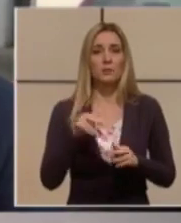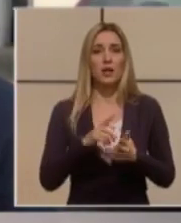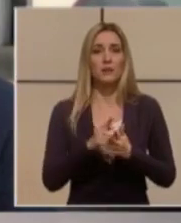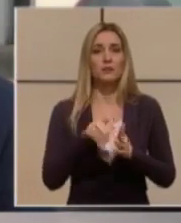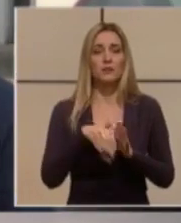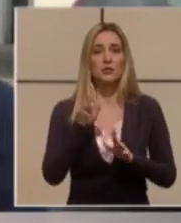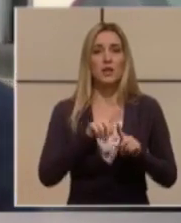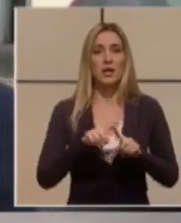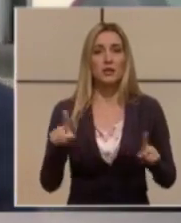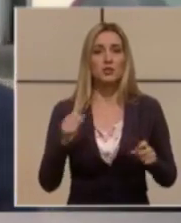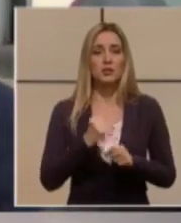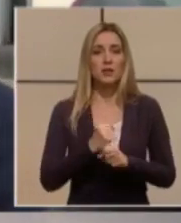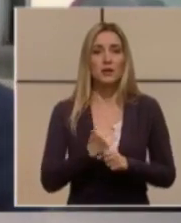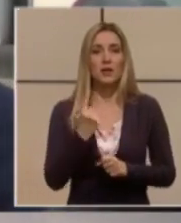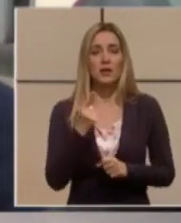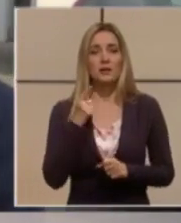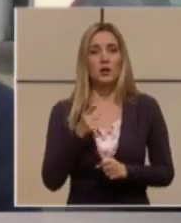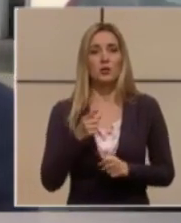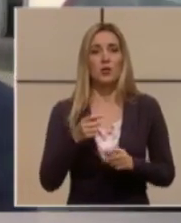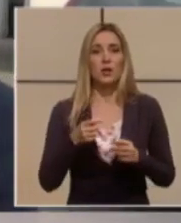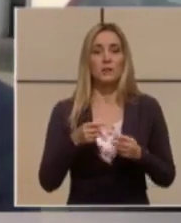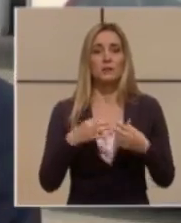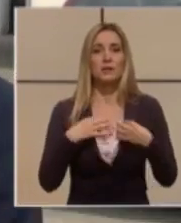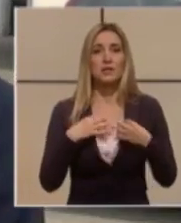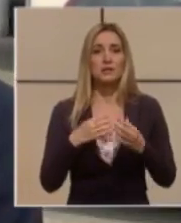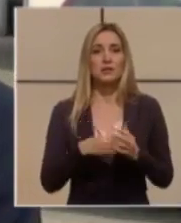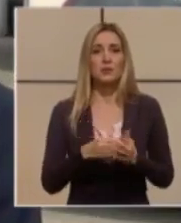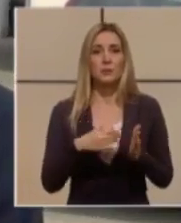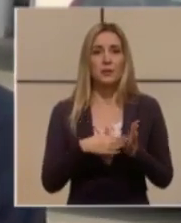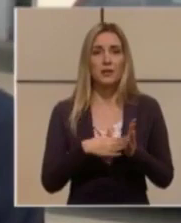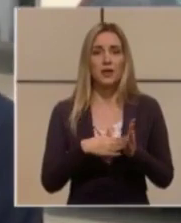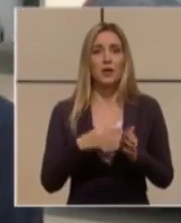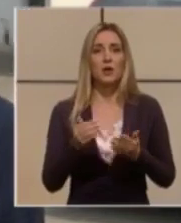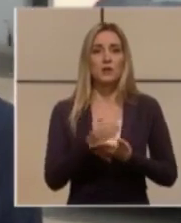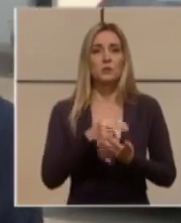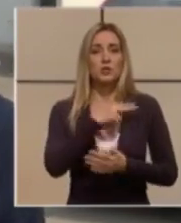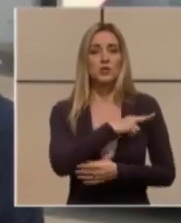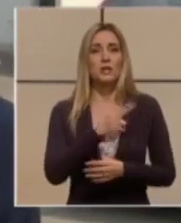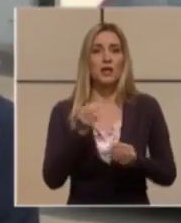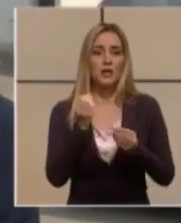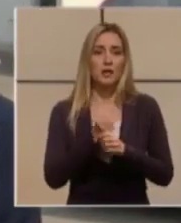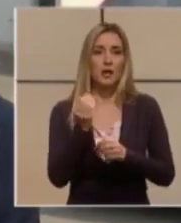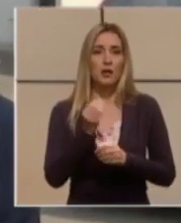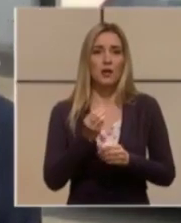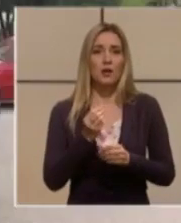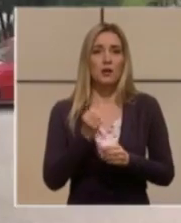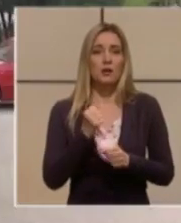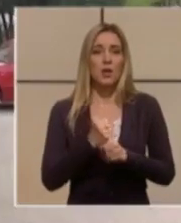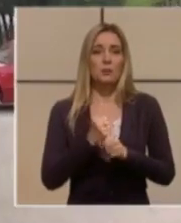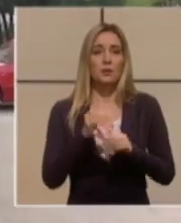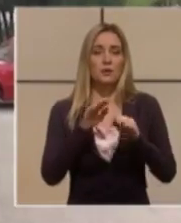više različitih djelatnosti, jedna od tih upravo tekstil i metal, pa smo iskoristili naše inženjere da konstruišujemo i ove dezinfekcione